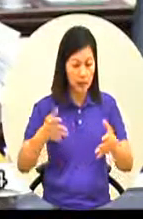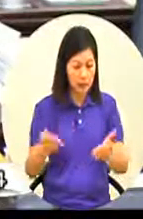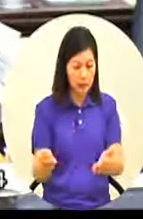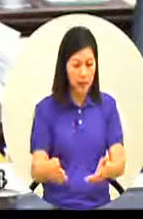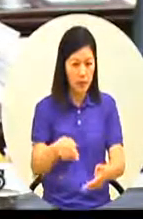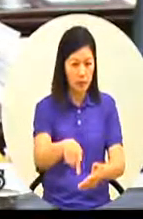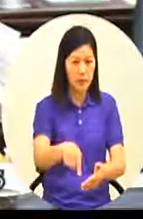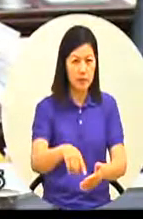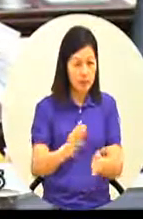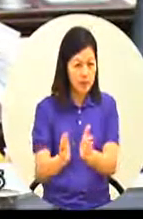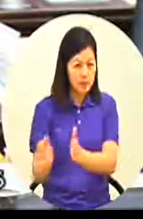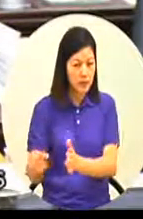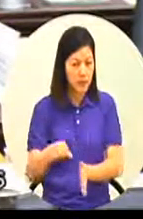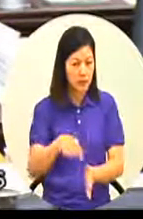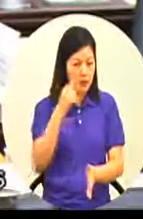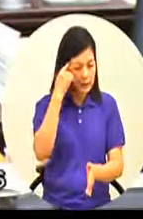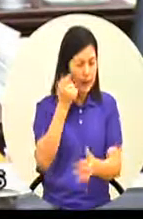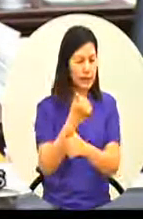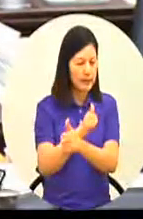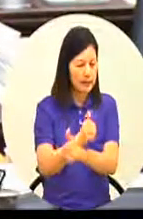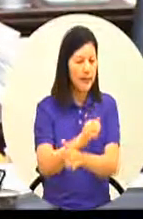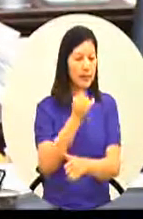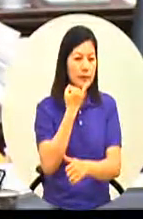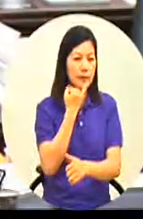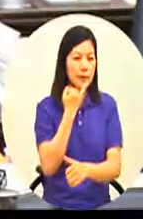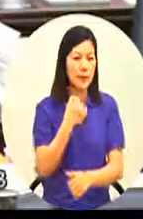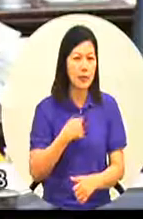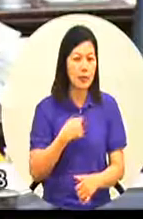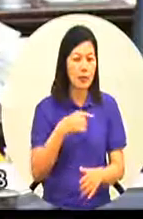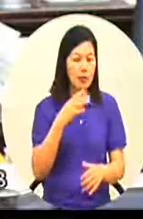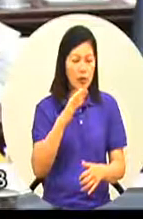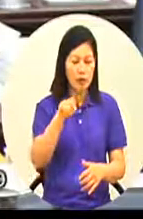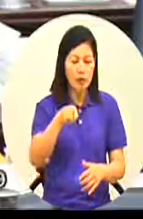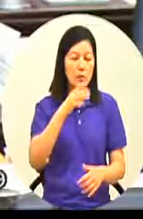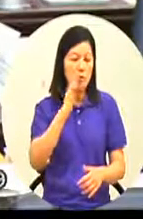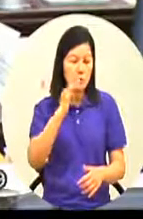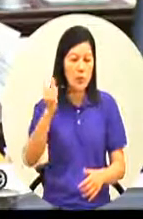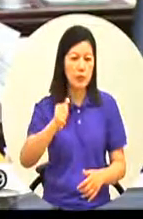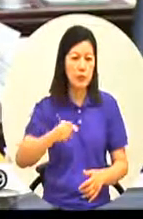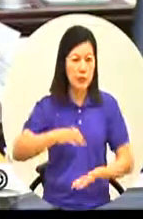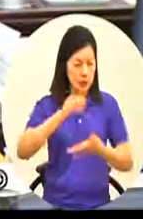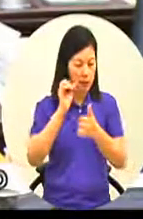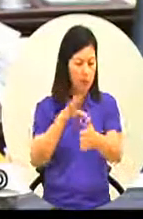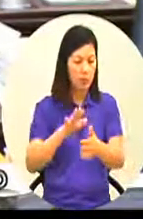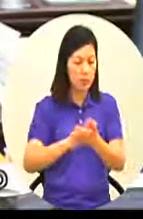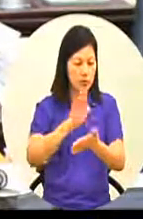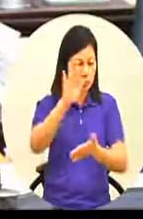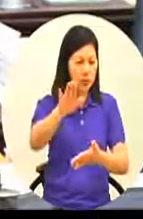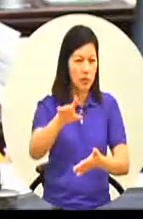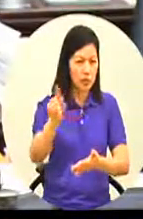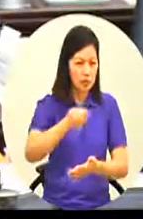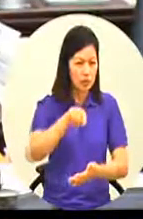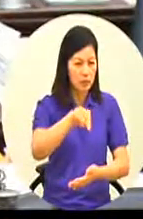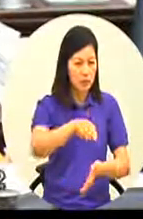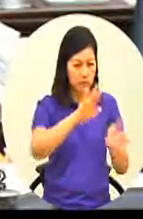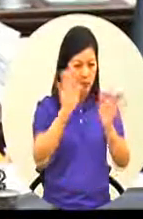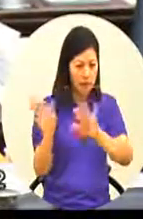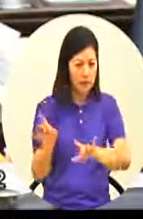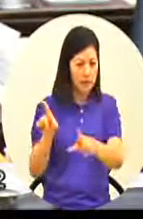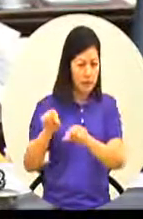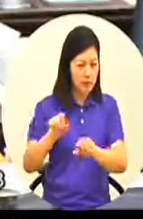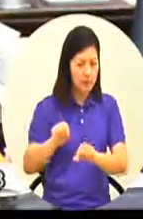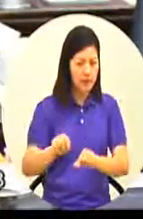个是一个可以考虑的一个方向。那我想也要请诸位回去跟市府建议，有未来有没有可能透过这样子让，如果真的只是